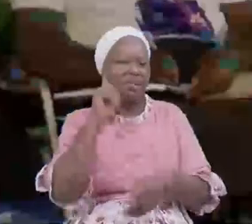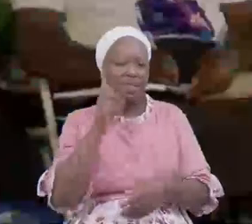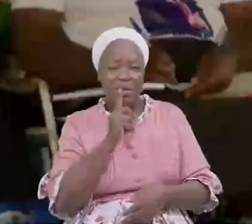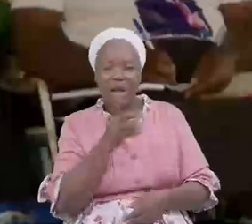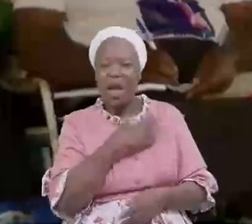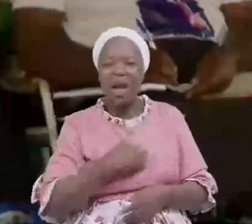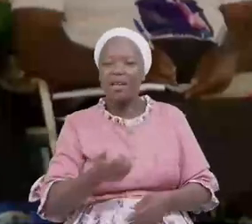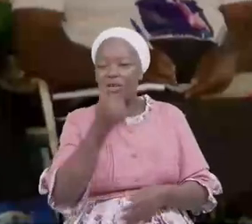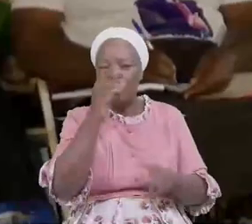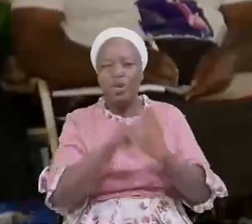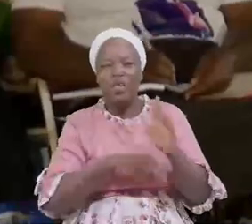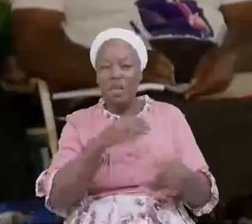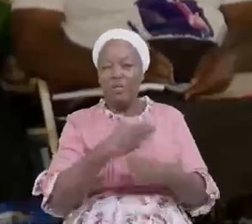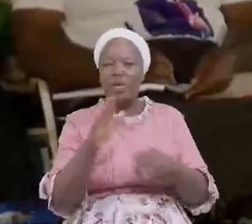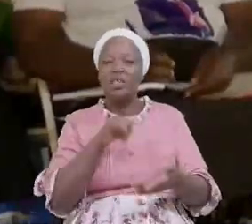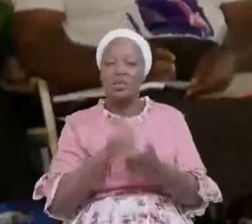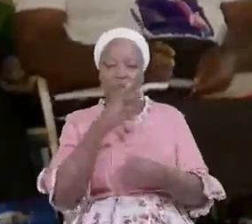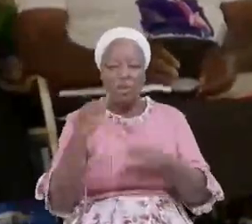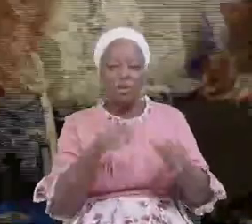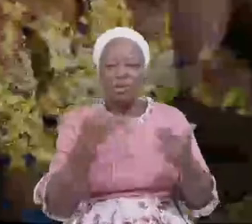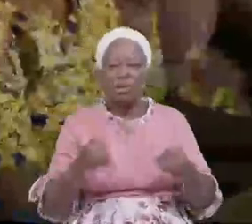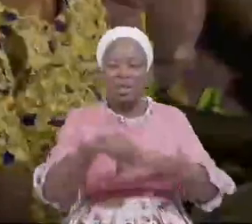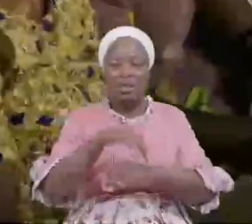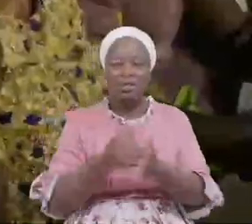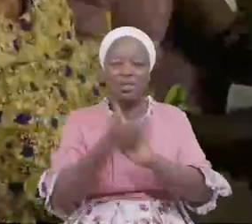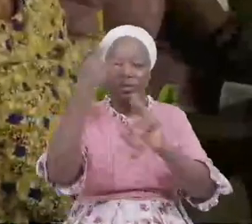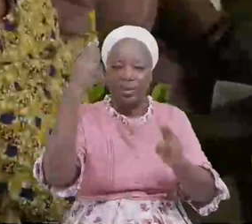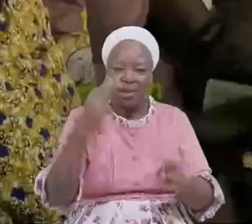ce soir, ce sera fait.